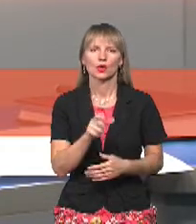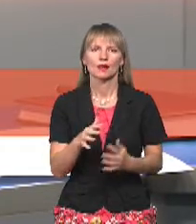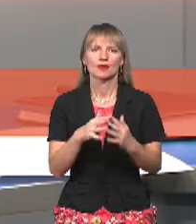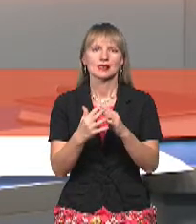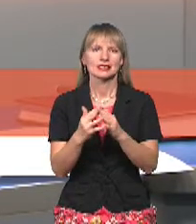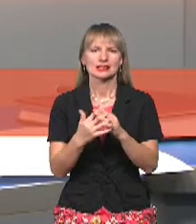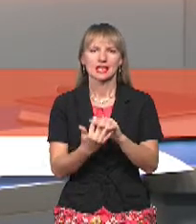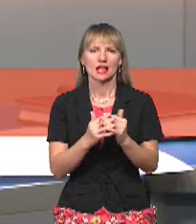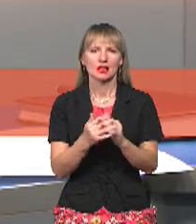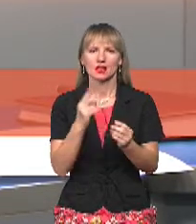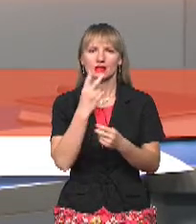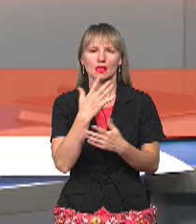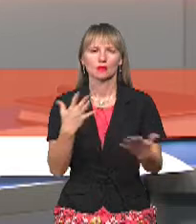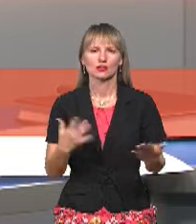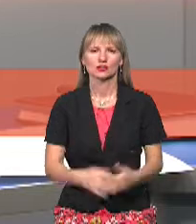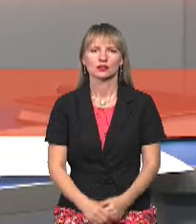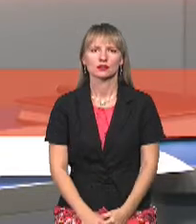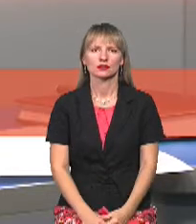селах її не бачать. То